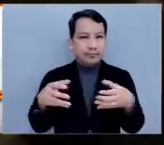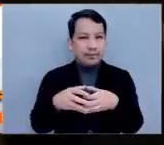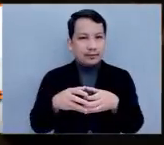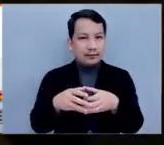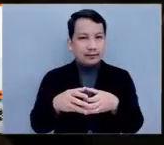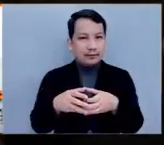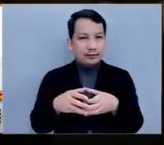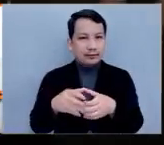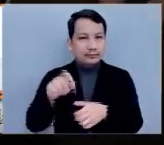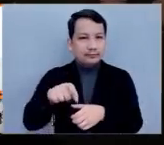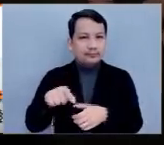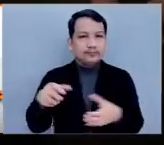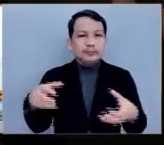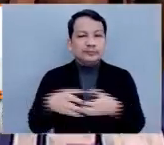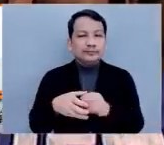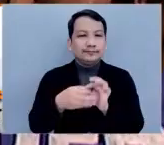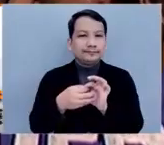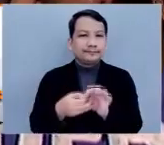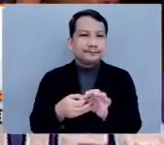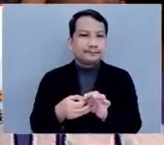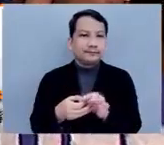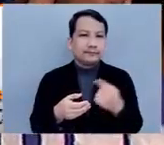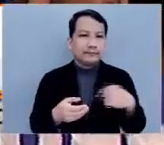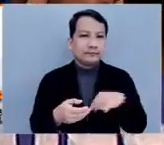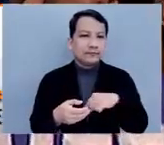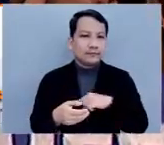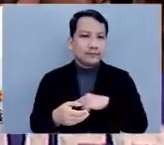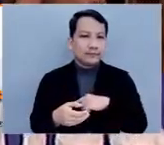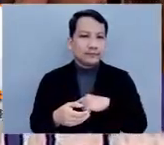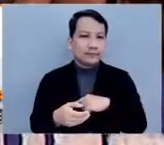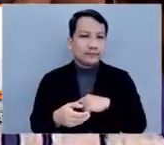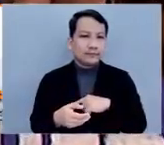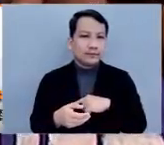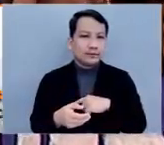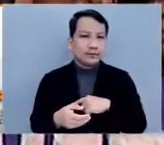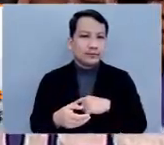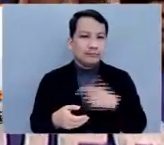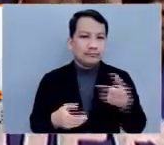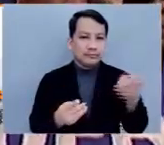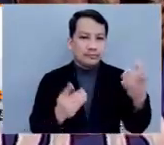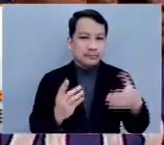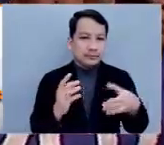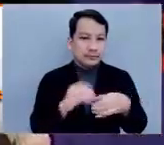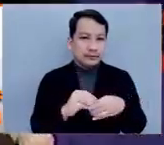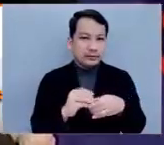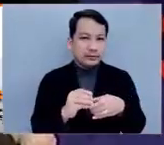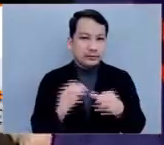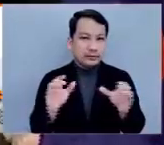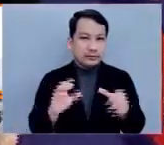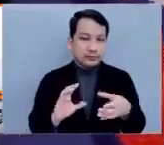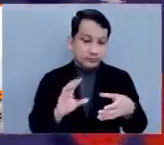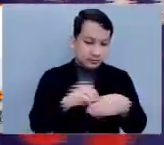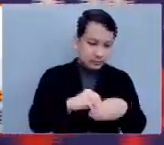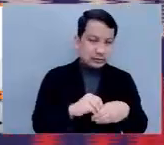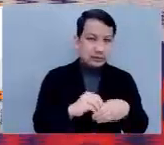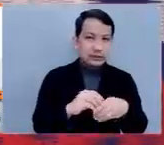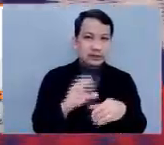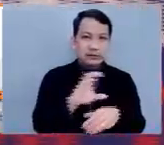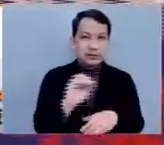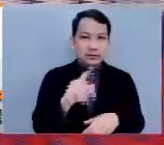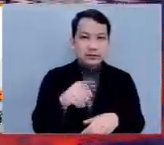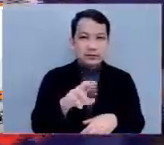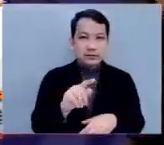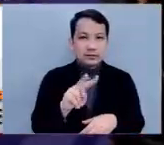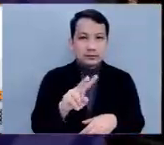we really need the players to consolidate into cooperative or corporation. Hindi